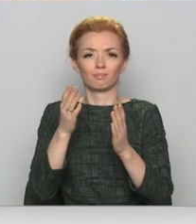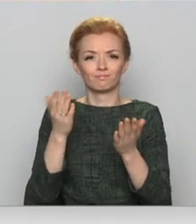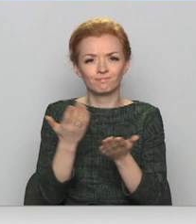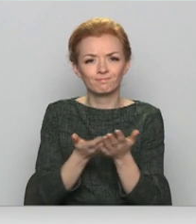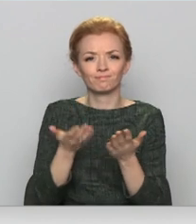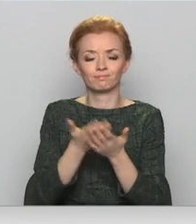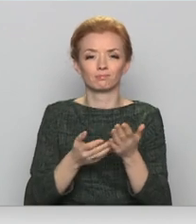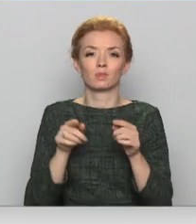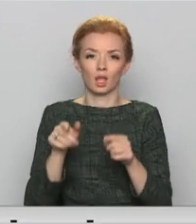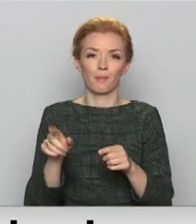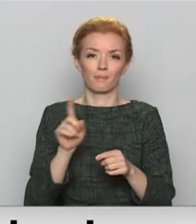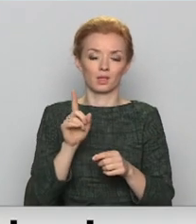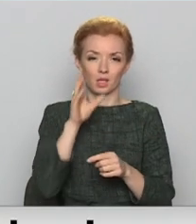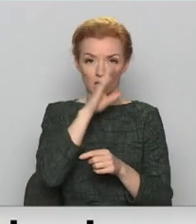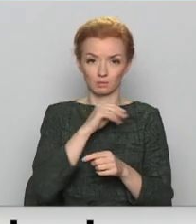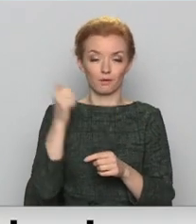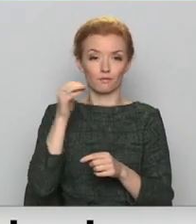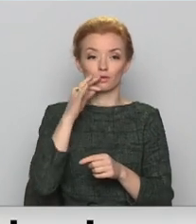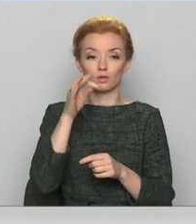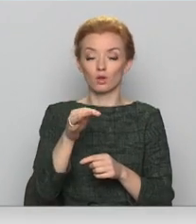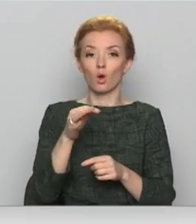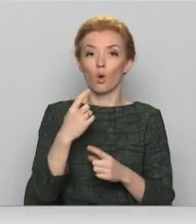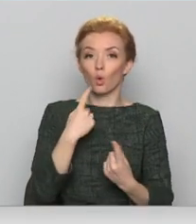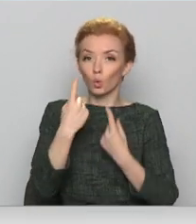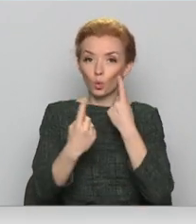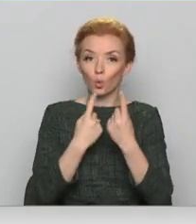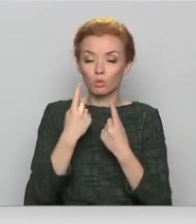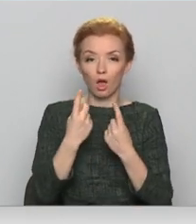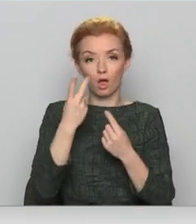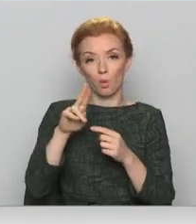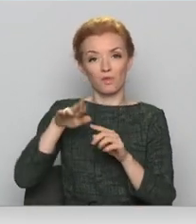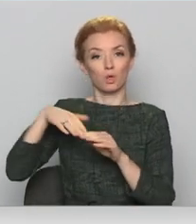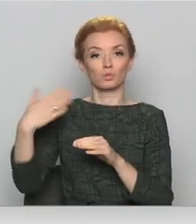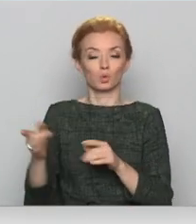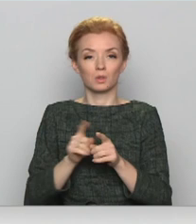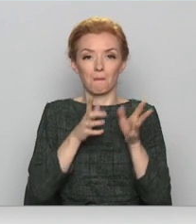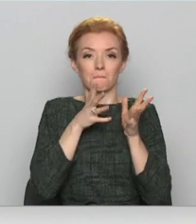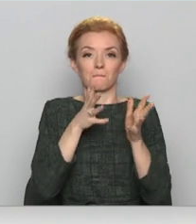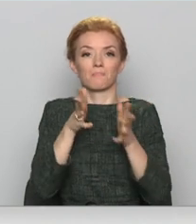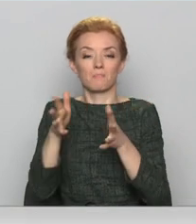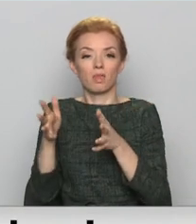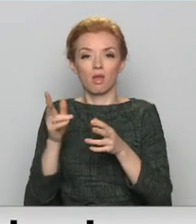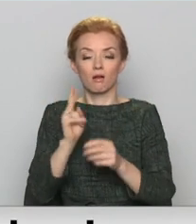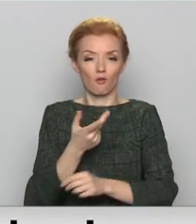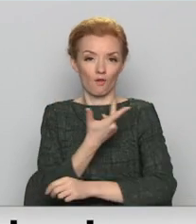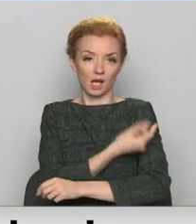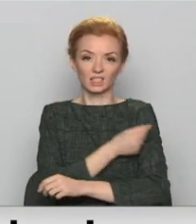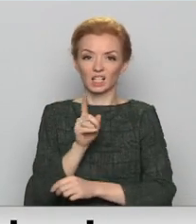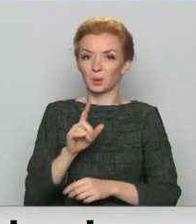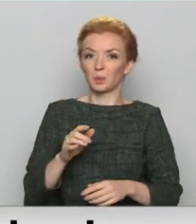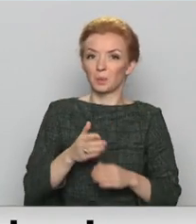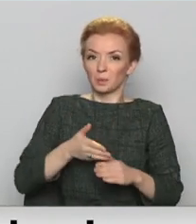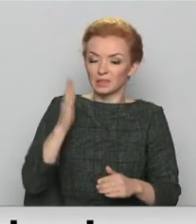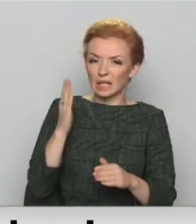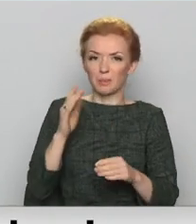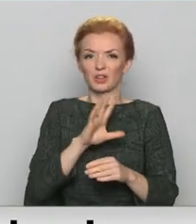viņa strādā. Ja uzrunā no tādas puses ar biedēšanu, ka vakcinēties ir bīstami un vai arī vēl viss ir